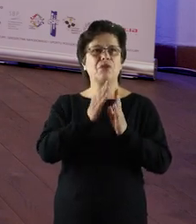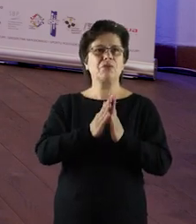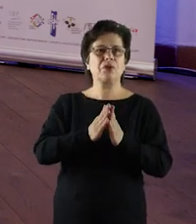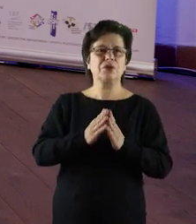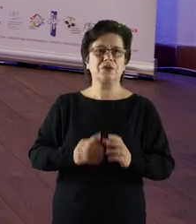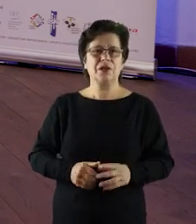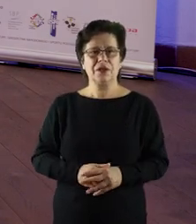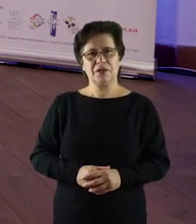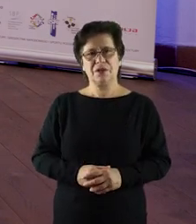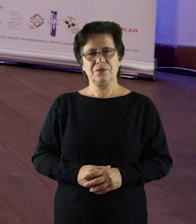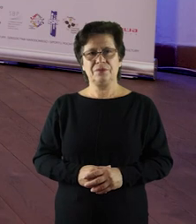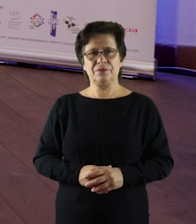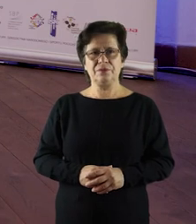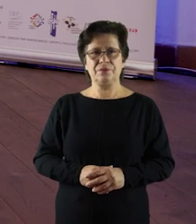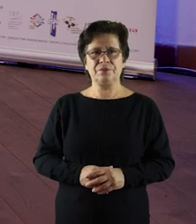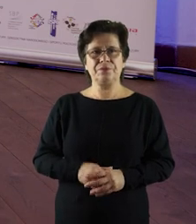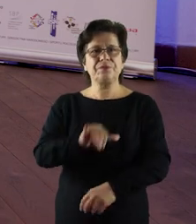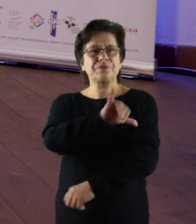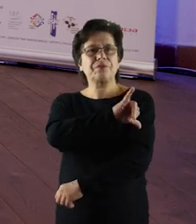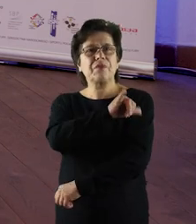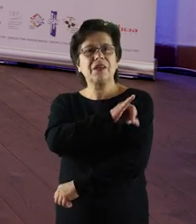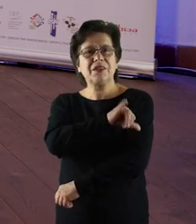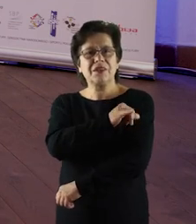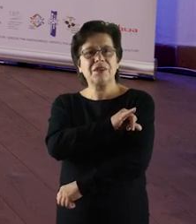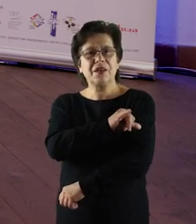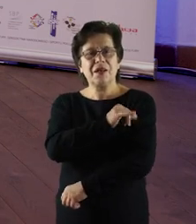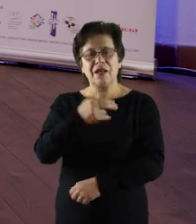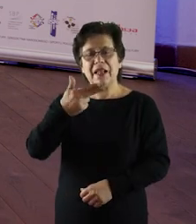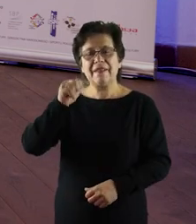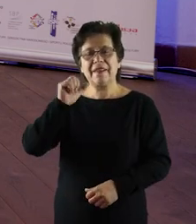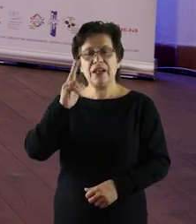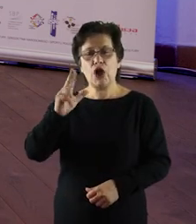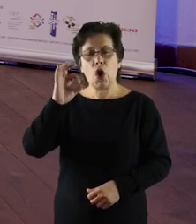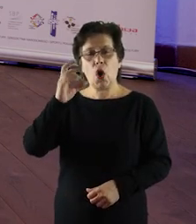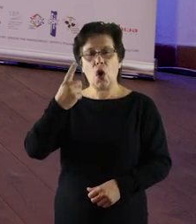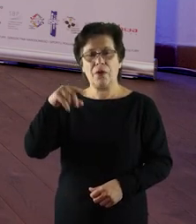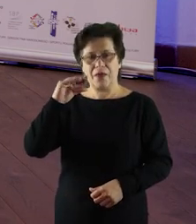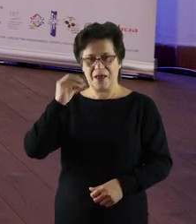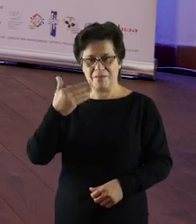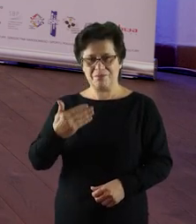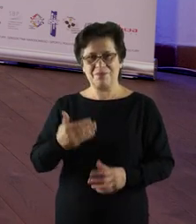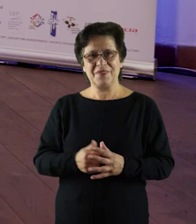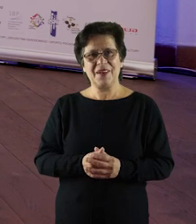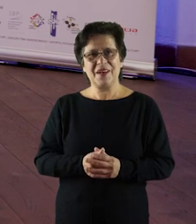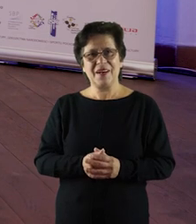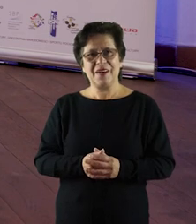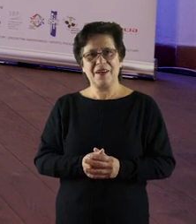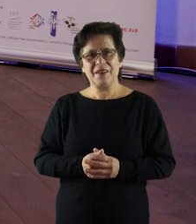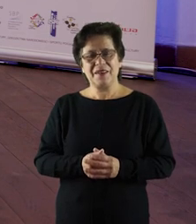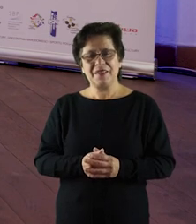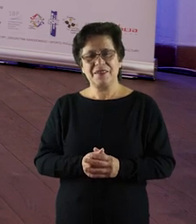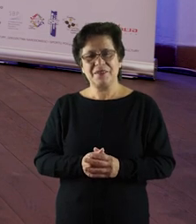pomóc. Jest mikrofon, świetnie. Poproszę o imię, poznajmy się. Nikodem. Basia. Jaka jest pani ulubiona